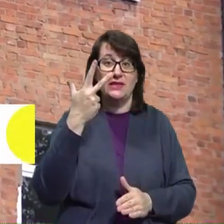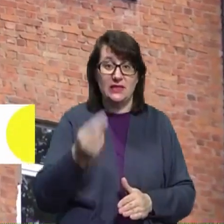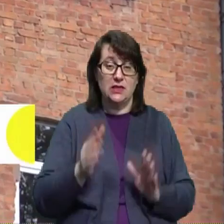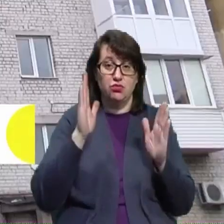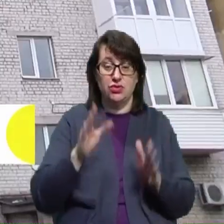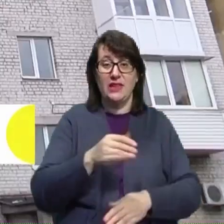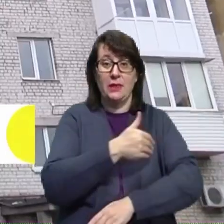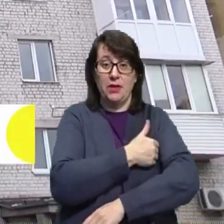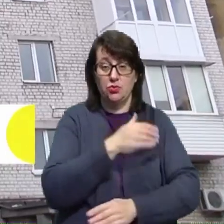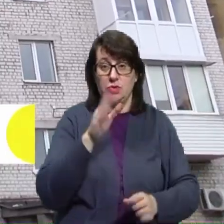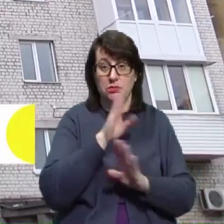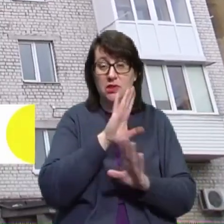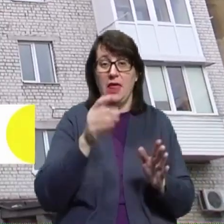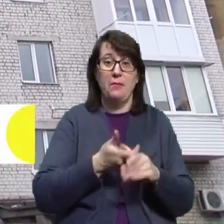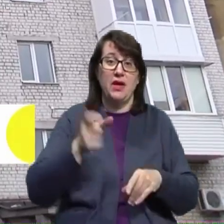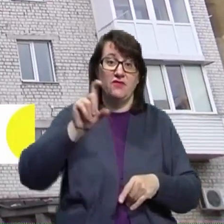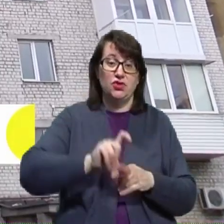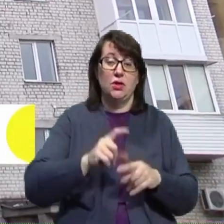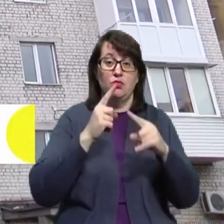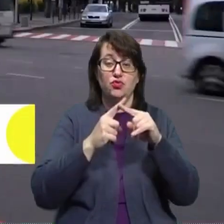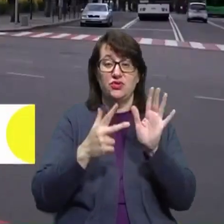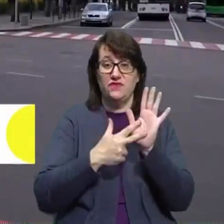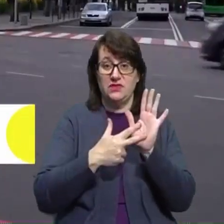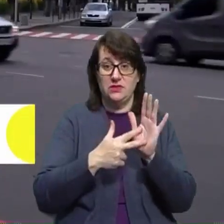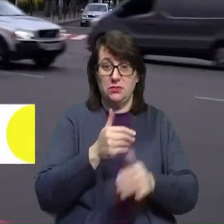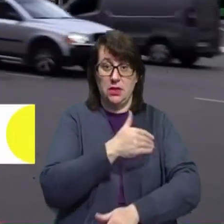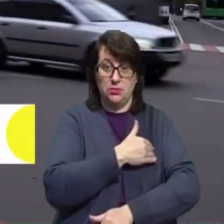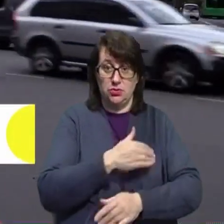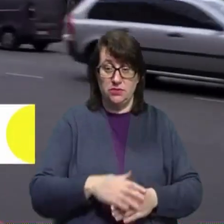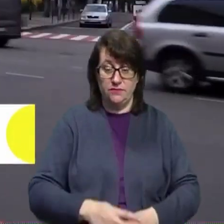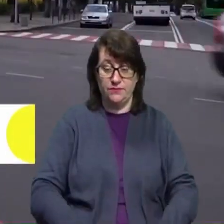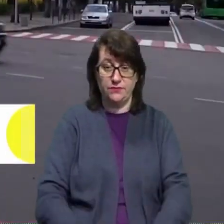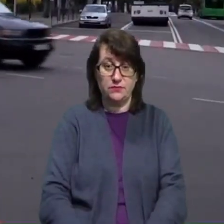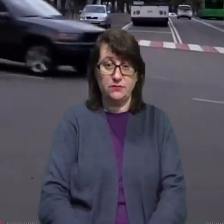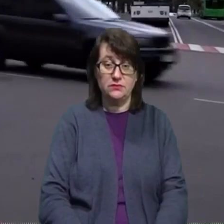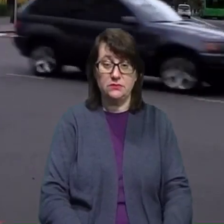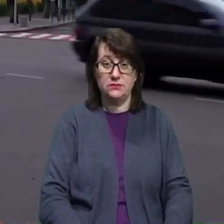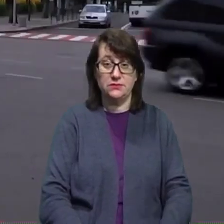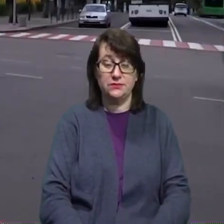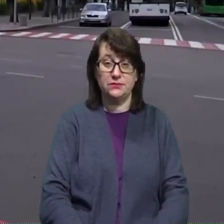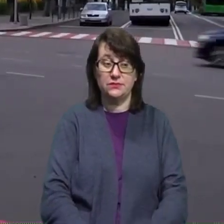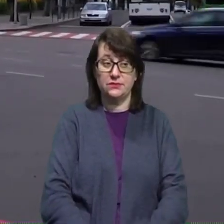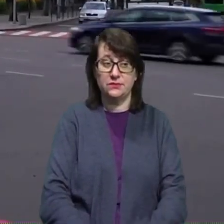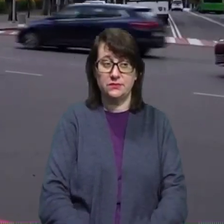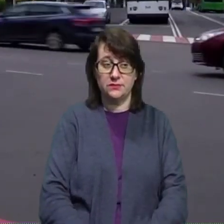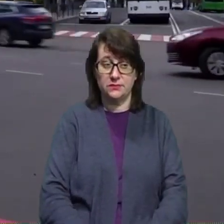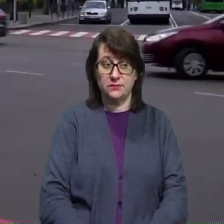температура повітря не перевищуватиме плюс 8 градусів. Леонід Харшан, Ігор Грач. Новини на Суспільному.